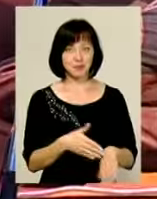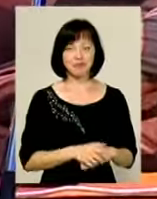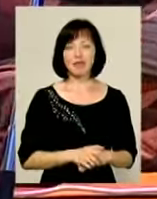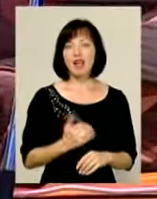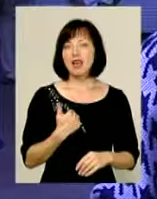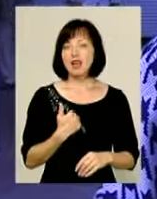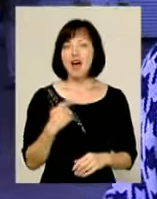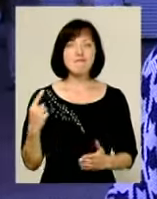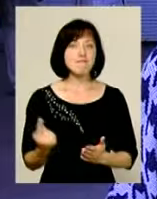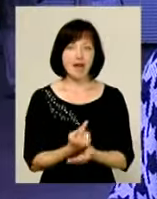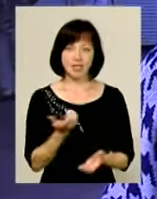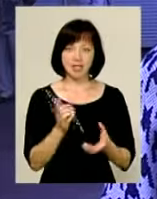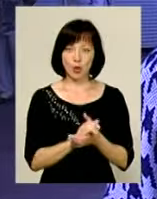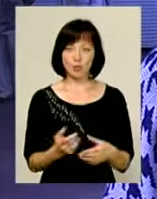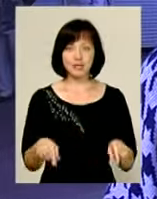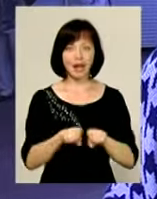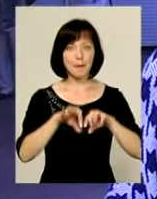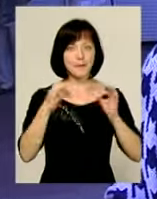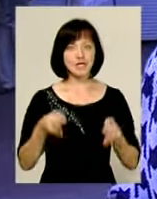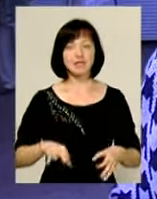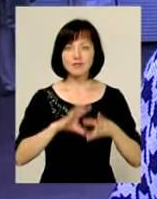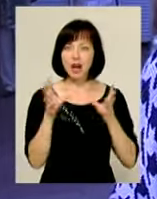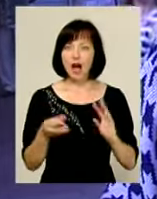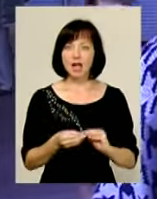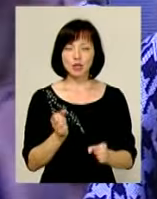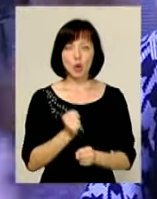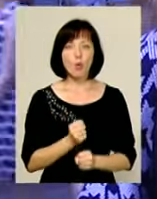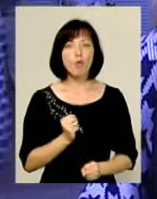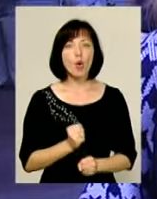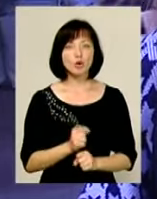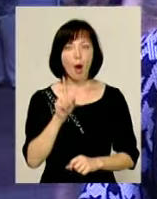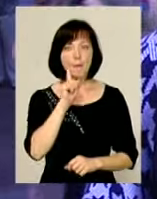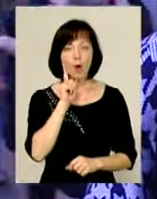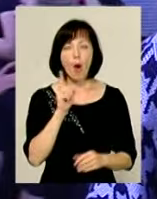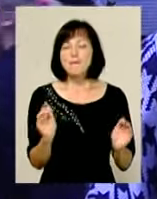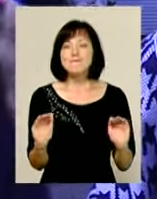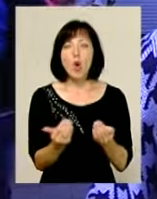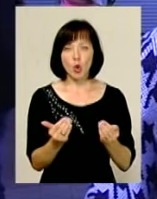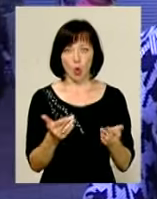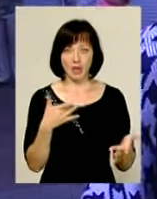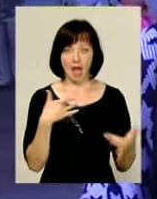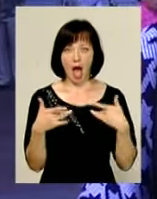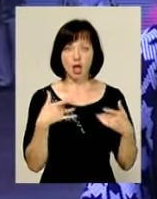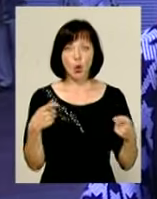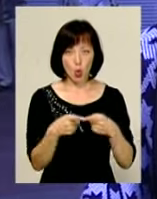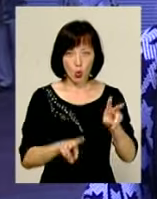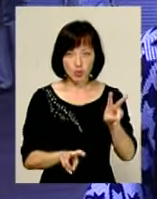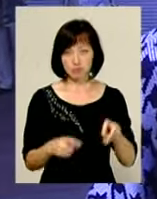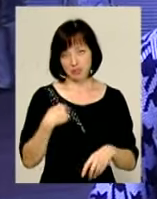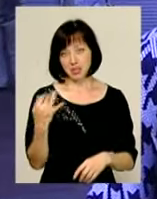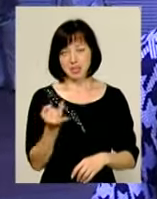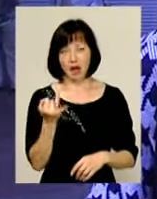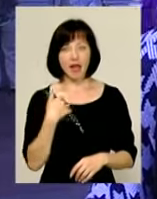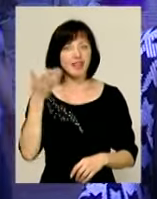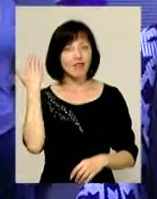вперше знайомлюся з таким мистецтвом і взагалі з роботою монотеатру Кут. І тому я, власне, воно мене зацікавило,